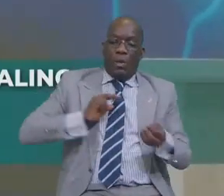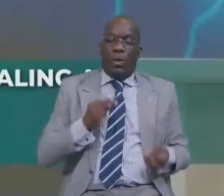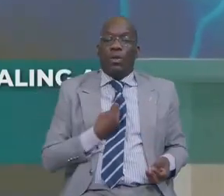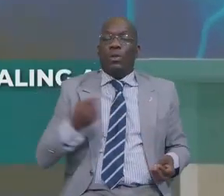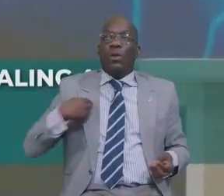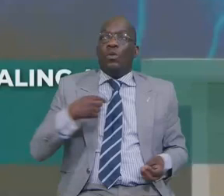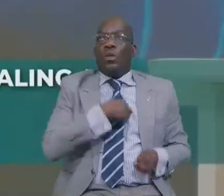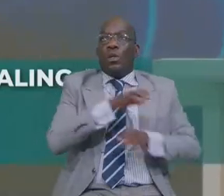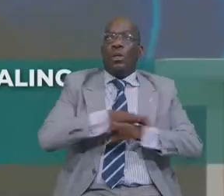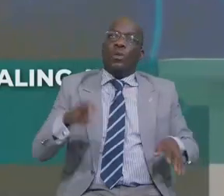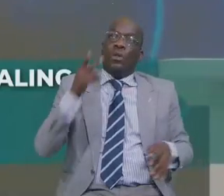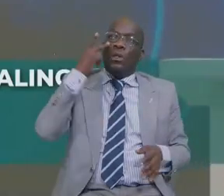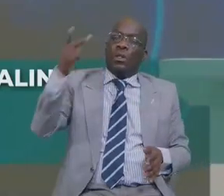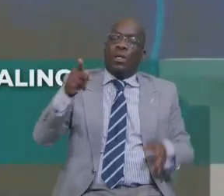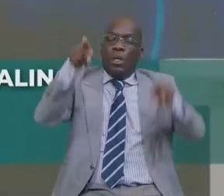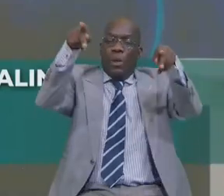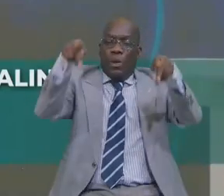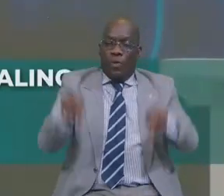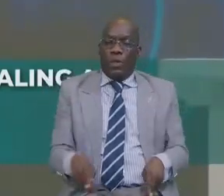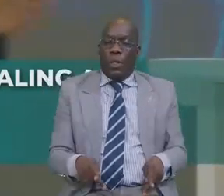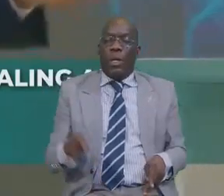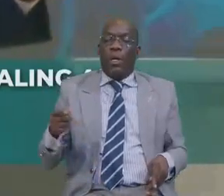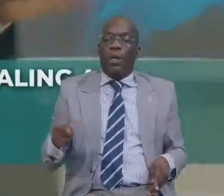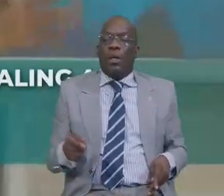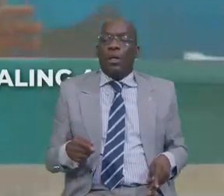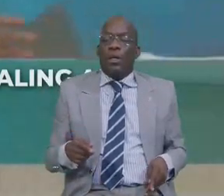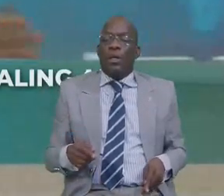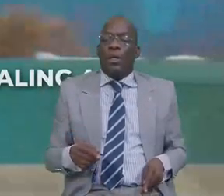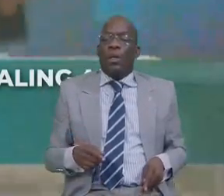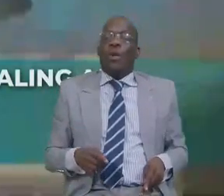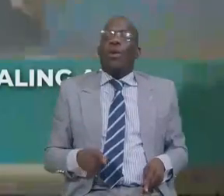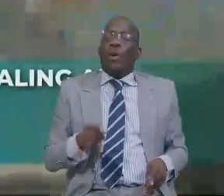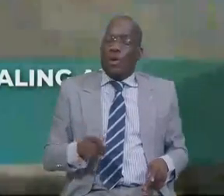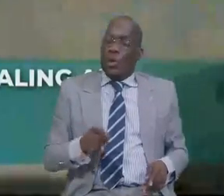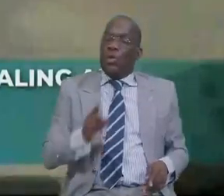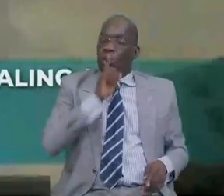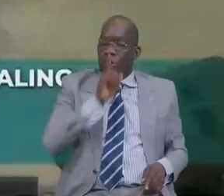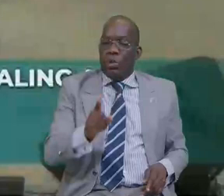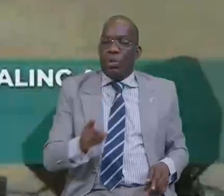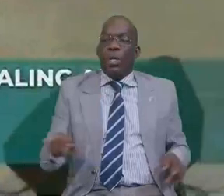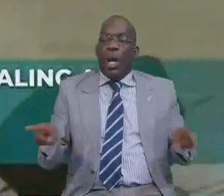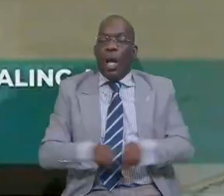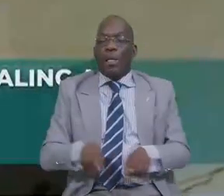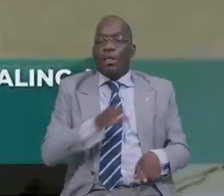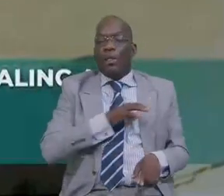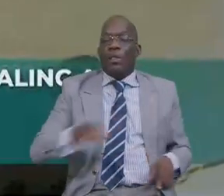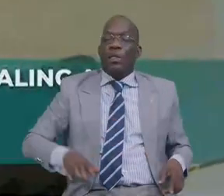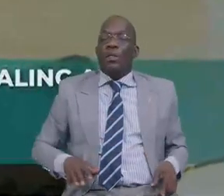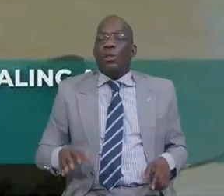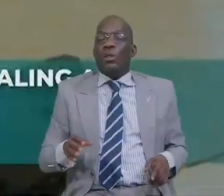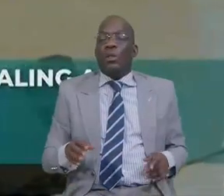pas Christ autour de nous physiquement. Nous ne voyons pas Christ autour de nous exactement comme